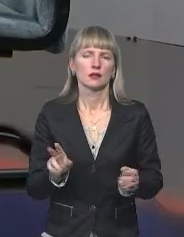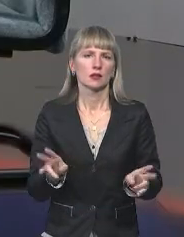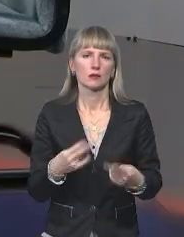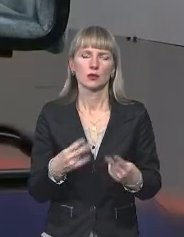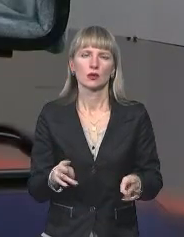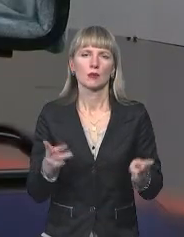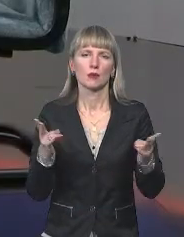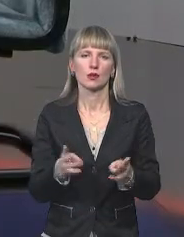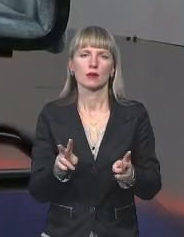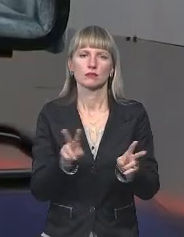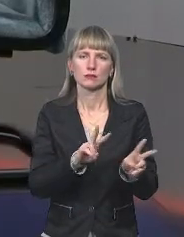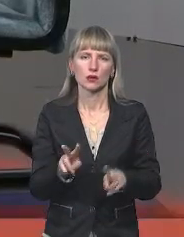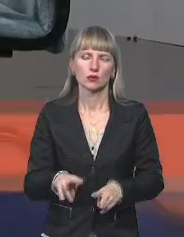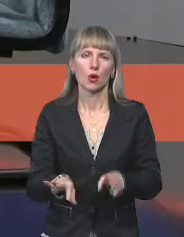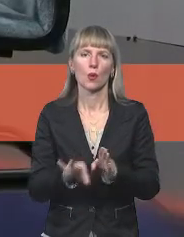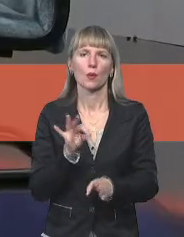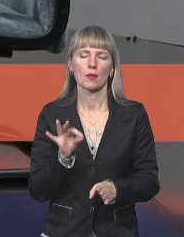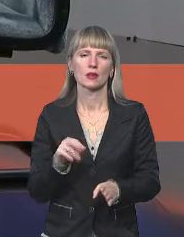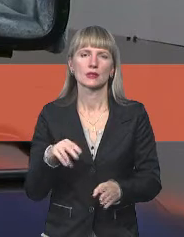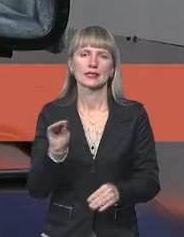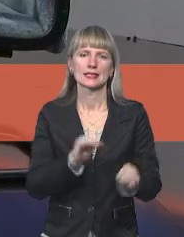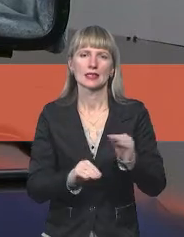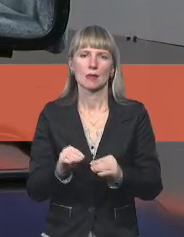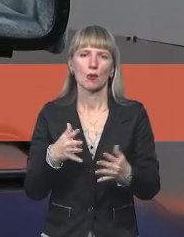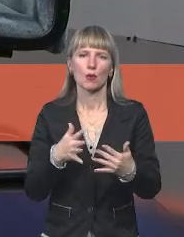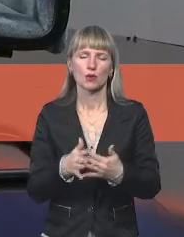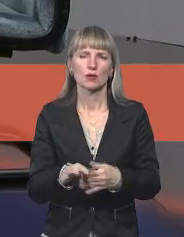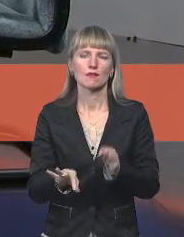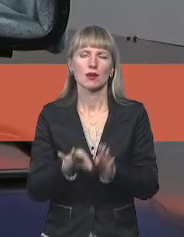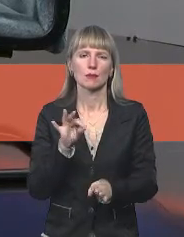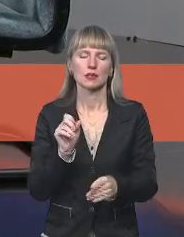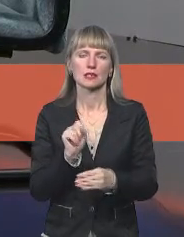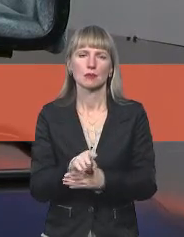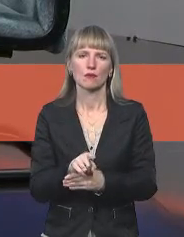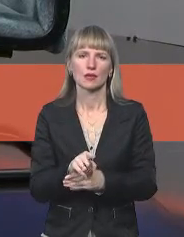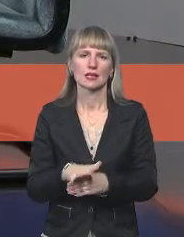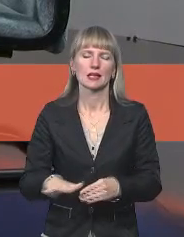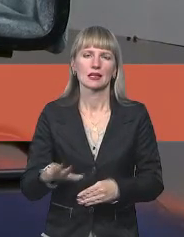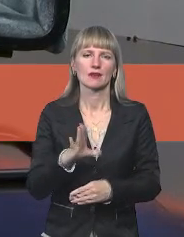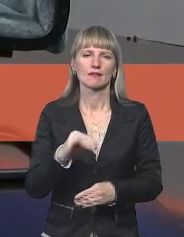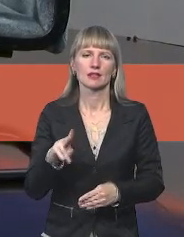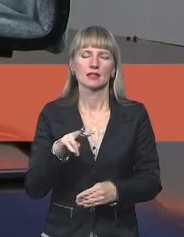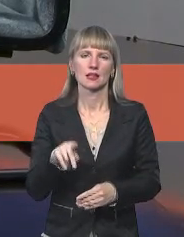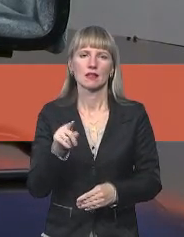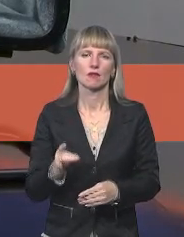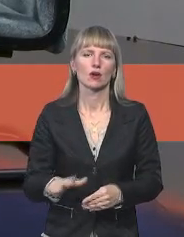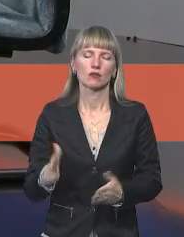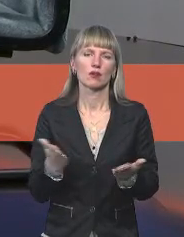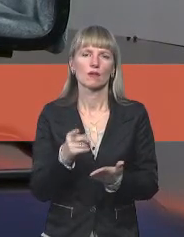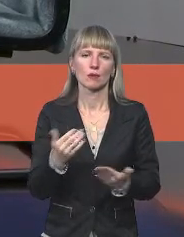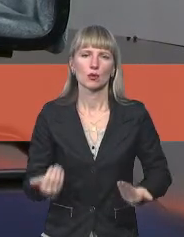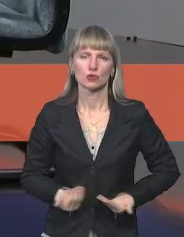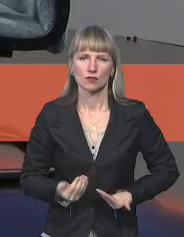Не потрібно ставати. Потрібно моніторити, тобто обирати, заходити на систему ProZorro, вибирати в замовниках територіальний відділ того району, в якому